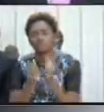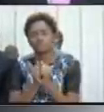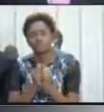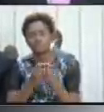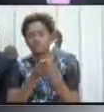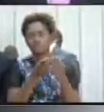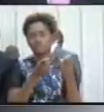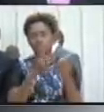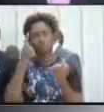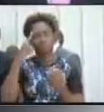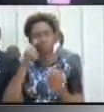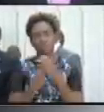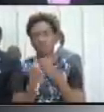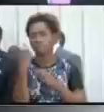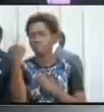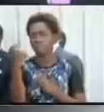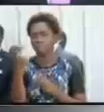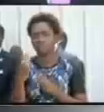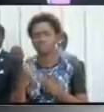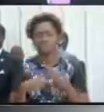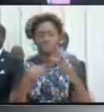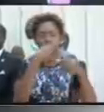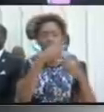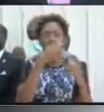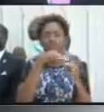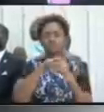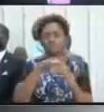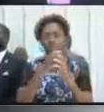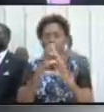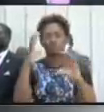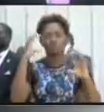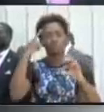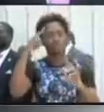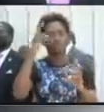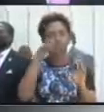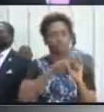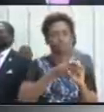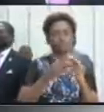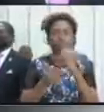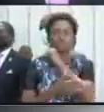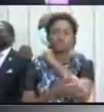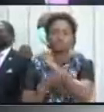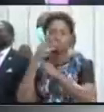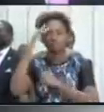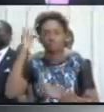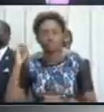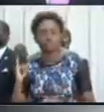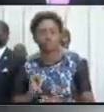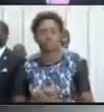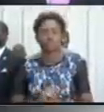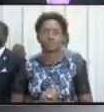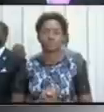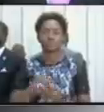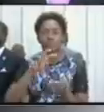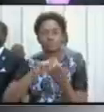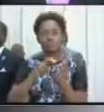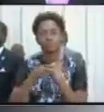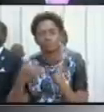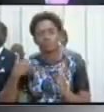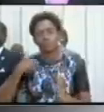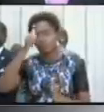munitions, c'est pas pour contre, il y a le monté dans le conteneur, il rentre en Haïti. Ça veut dire, il y a pas